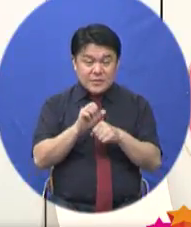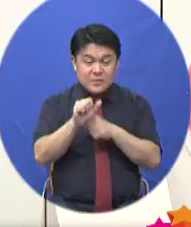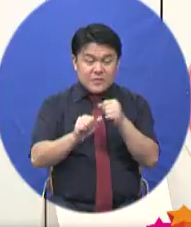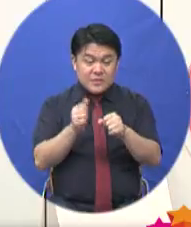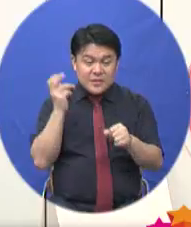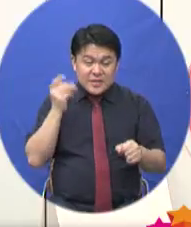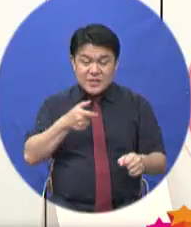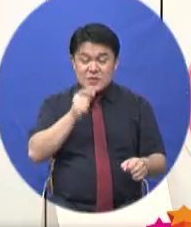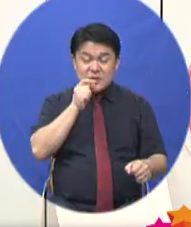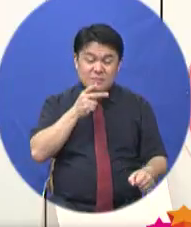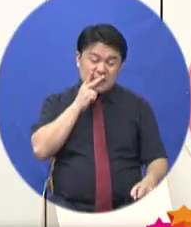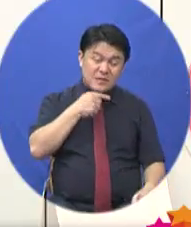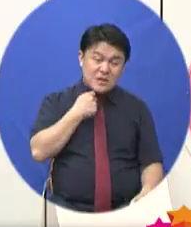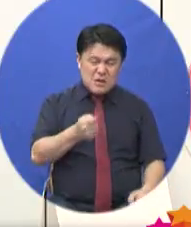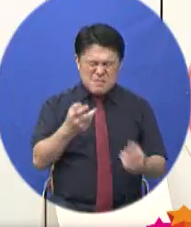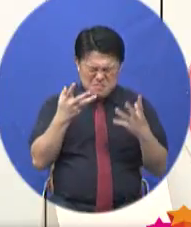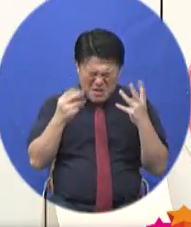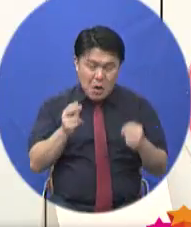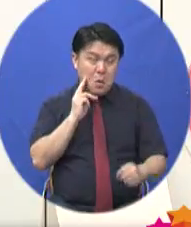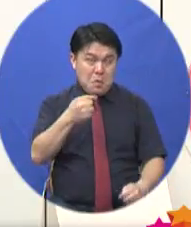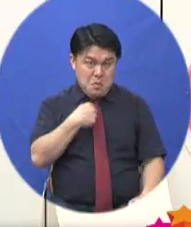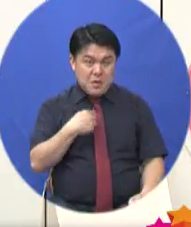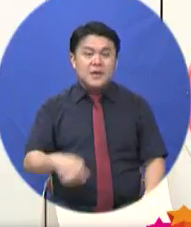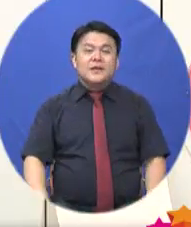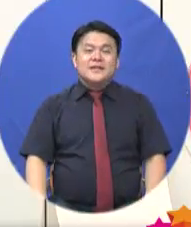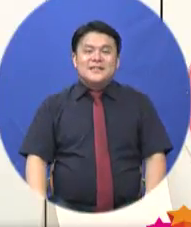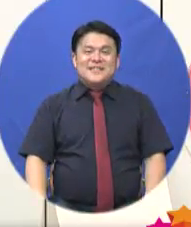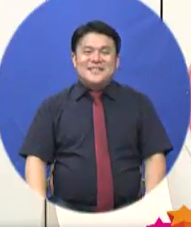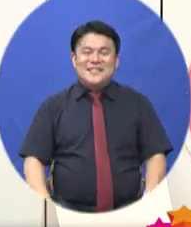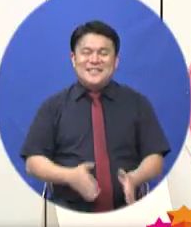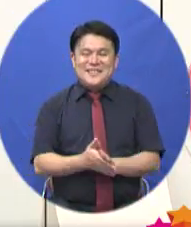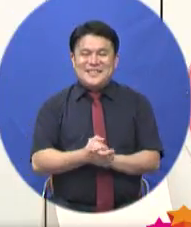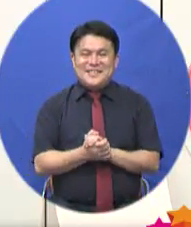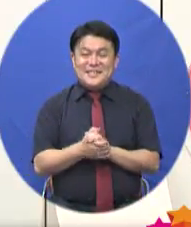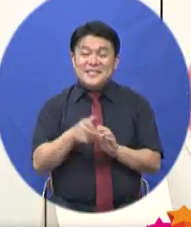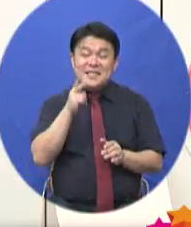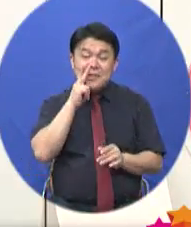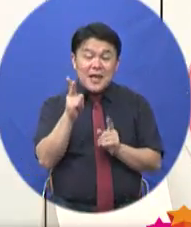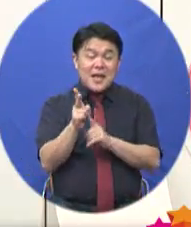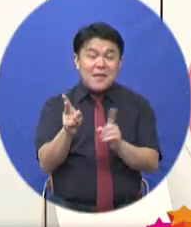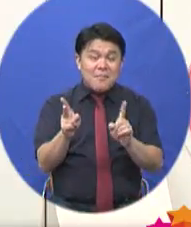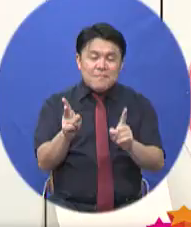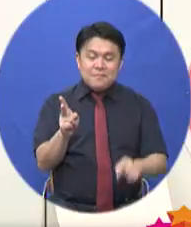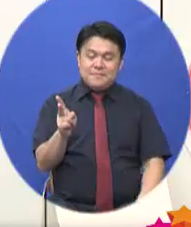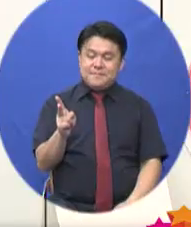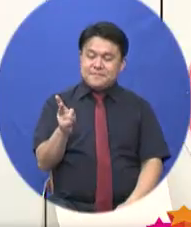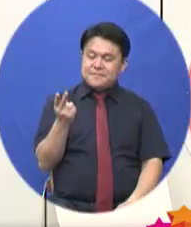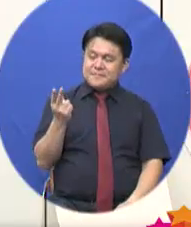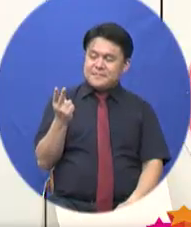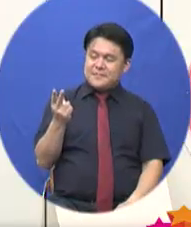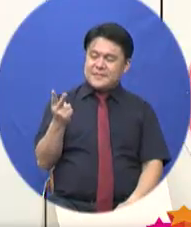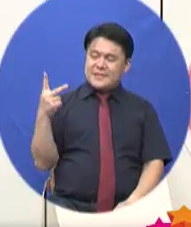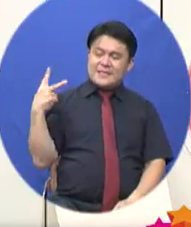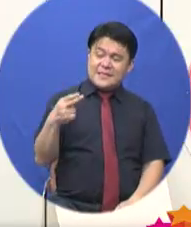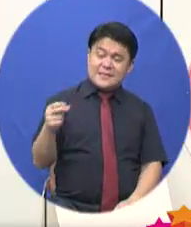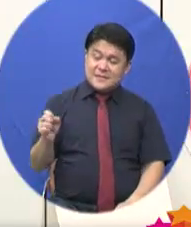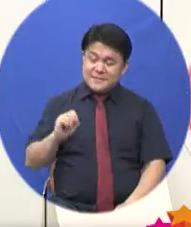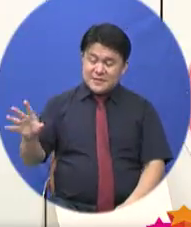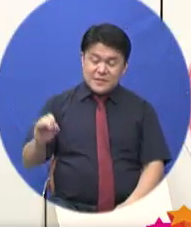했었어요. 네. 아주 해도 많이 했어요. 오. 그러다가 이제 담배를 제가 그 끊은